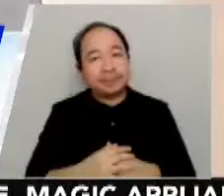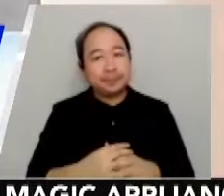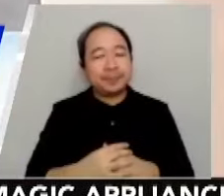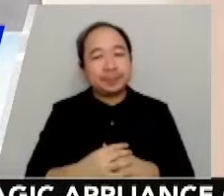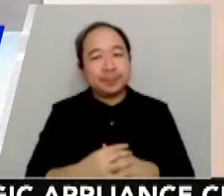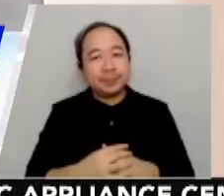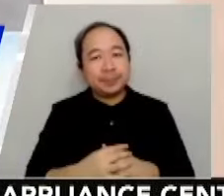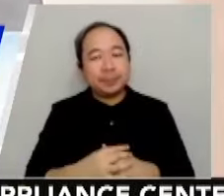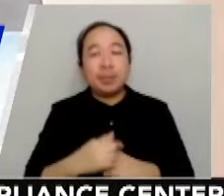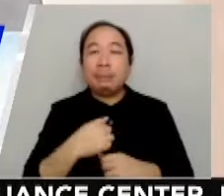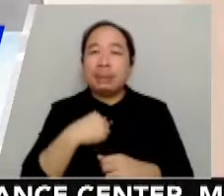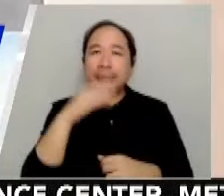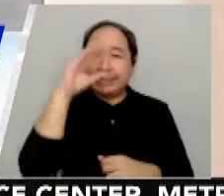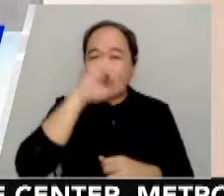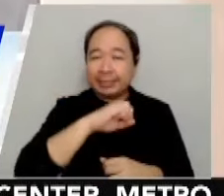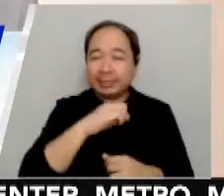Wednesday,